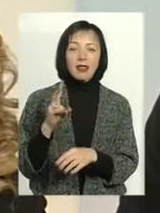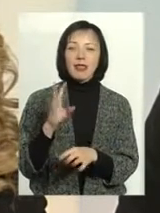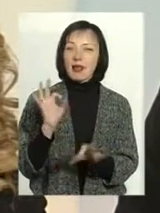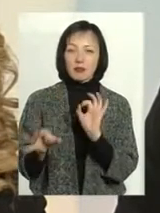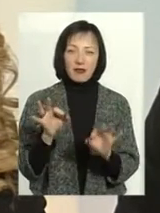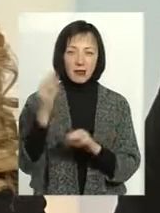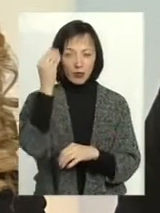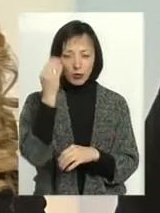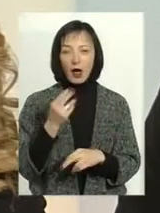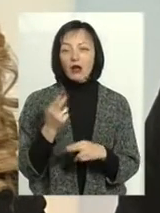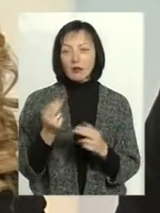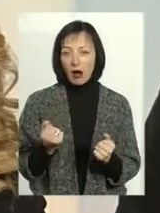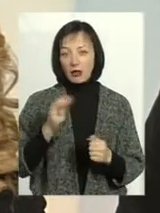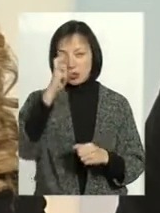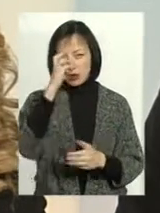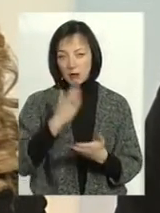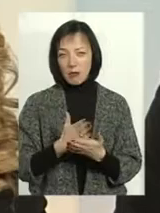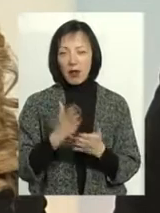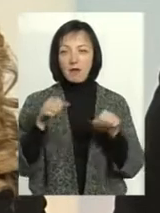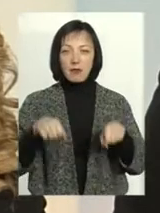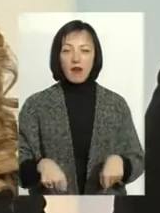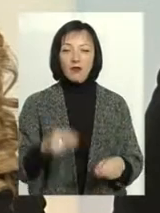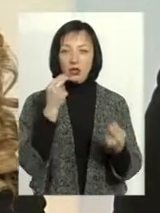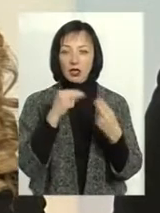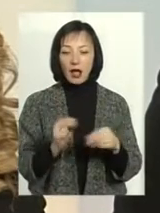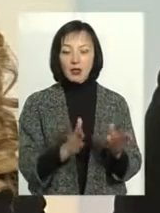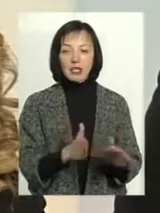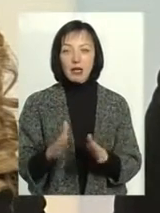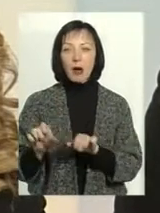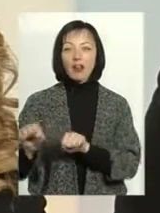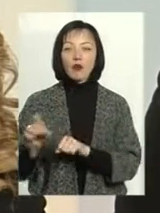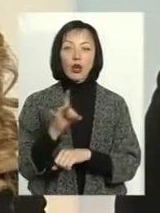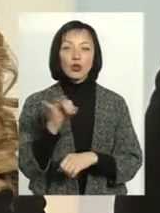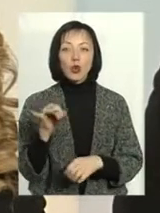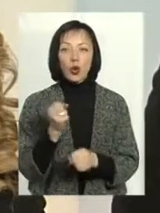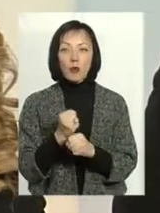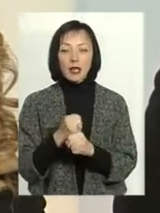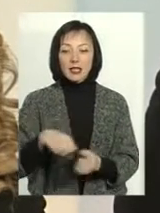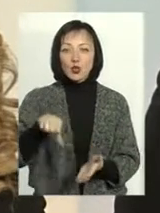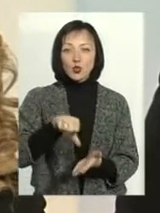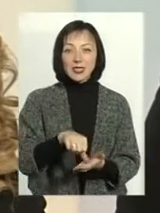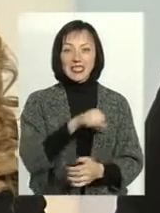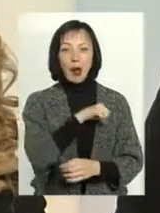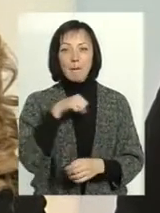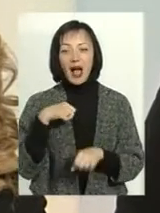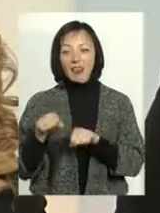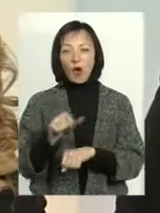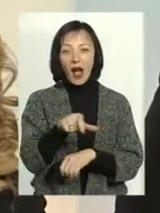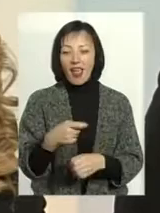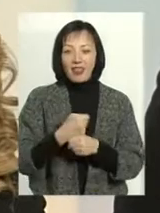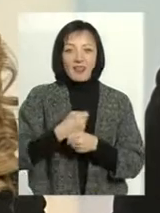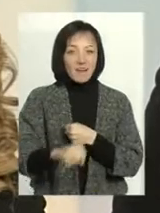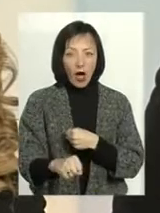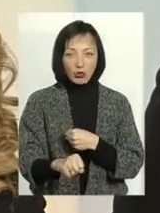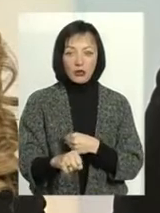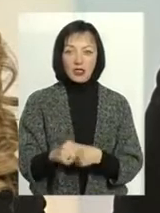об'єктивний. Держава має право вдосконалювати систему адвокатури, але вона має це робити з участю самих адвокатів, а не нав'язувати